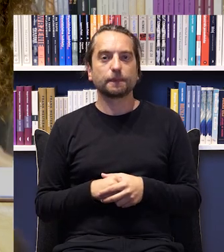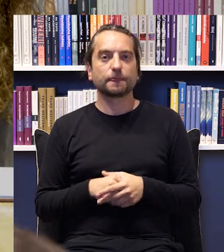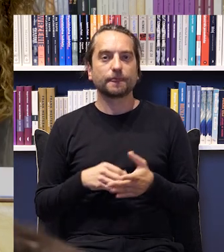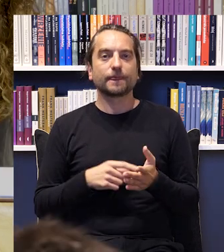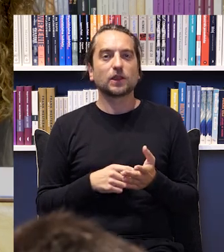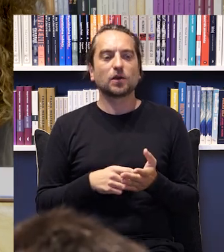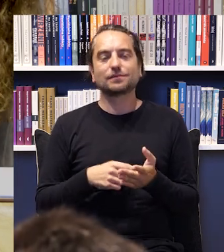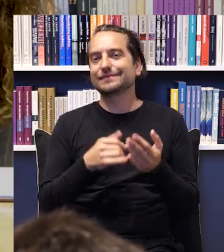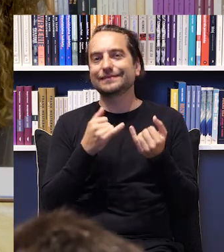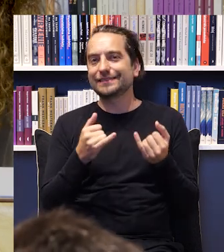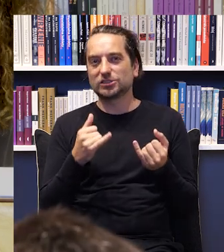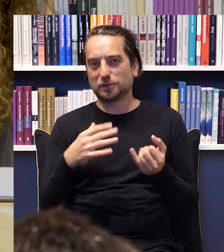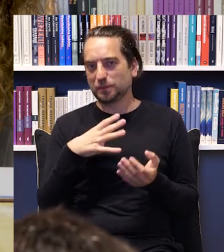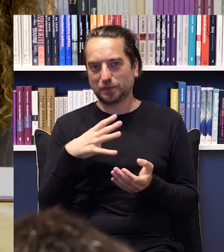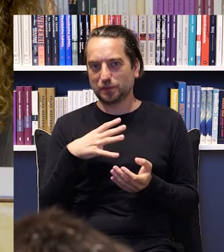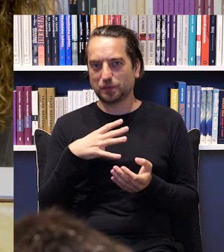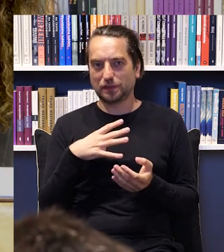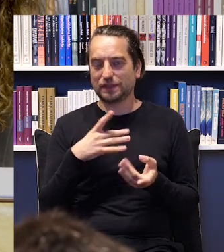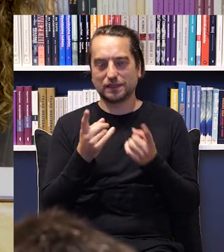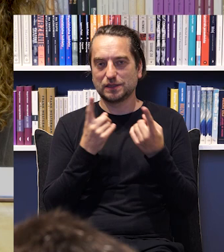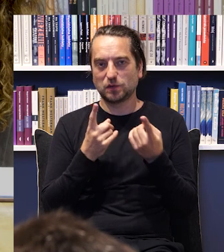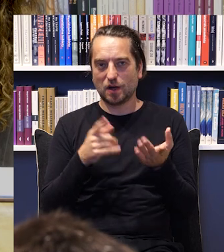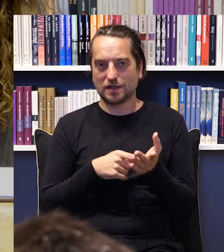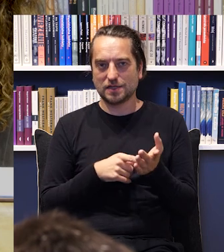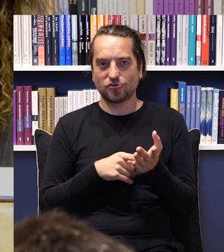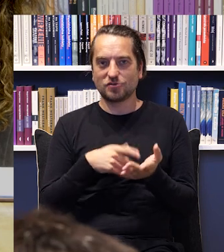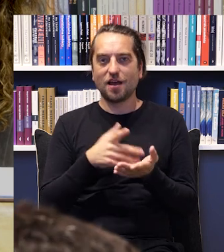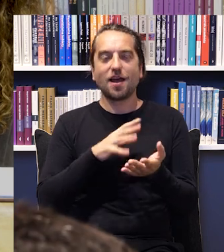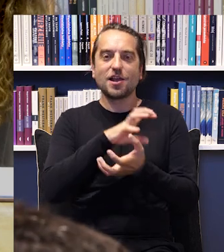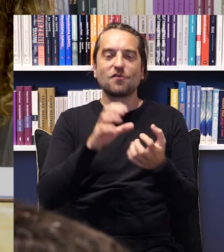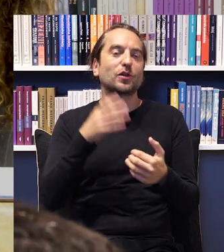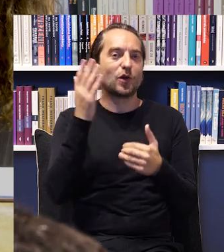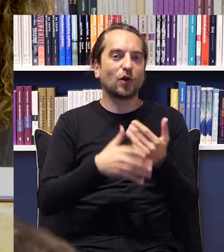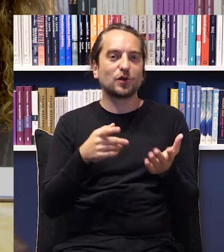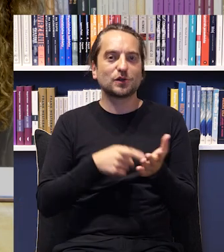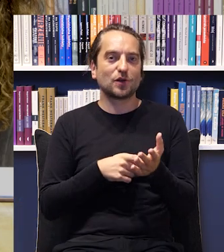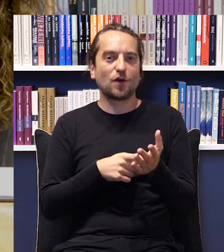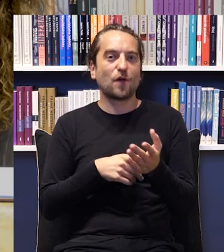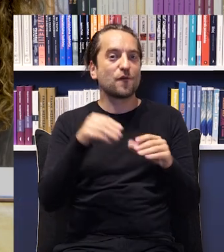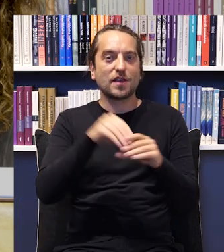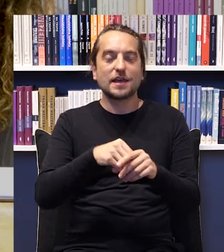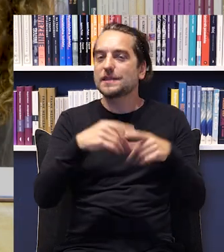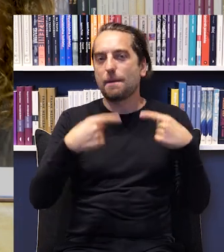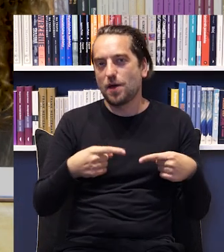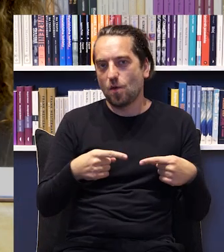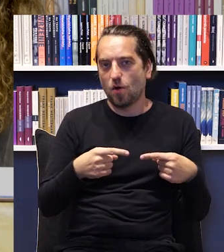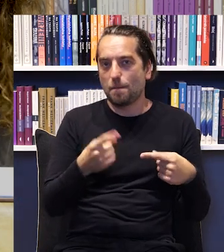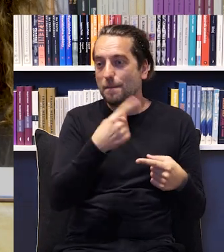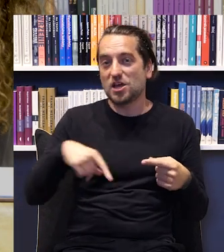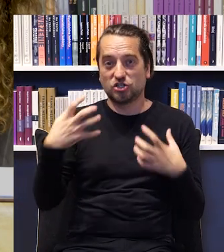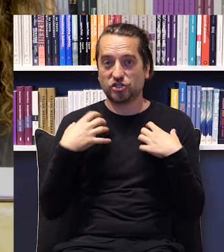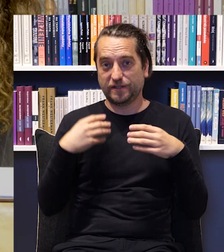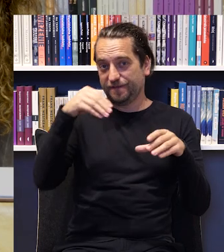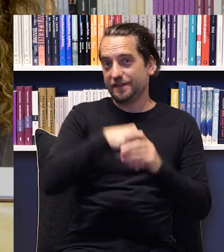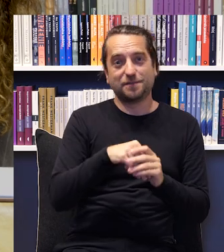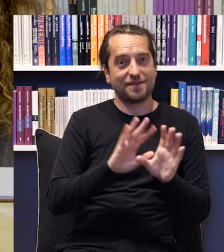inaczej to wyglądało, jeśli chodzi właśnie o tę apokaliptyczną narrację. Jeszcze w niej nie żyliśmy. Wydaje mi się,